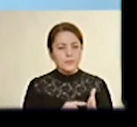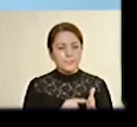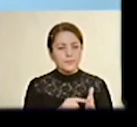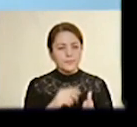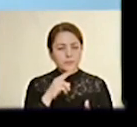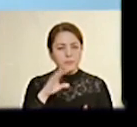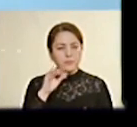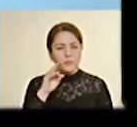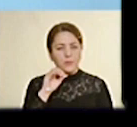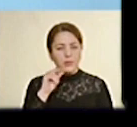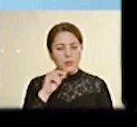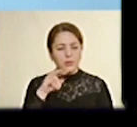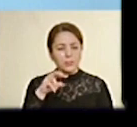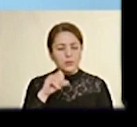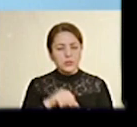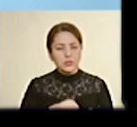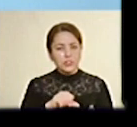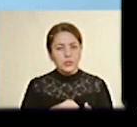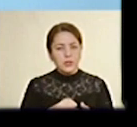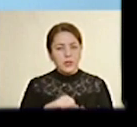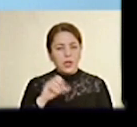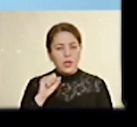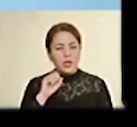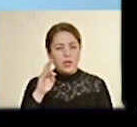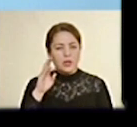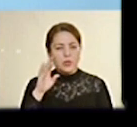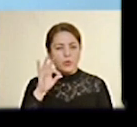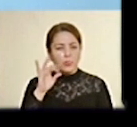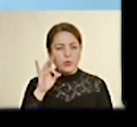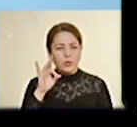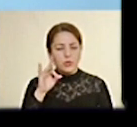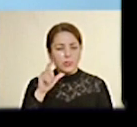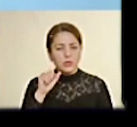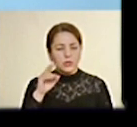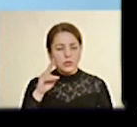donachalari ishtirokida anorganik moddalardan